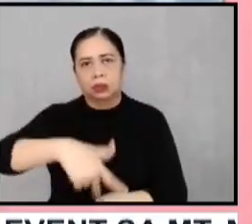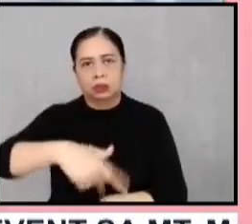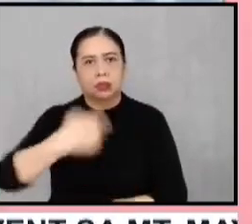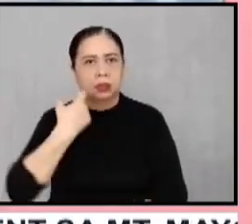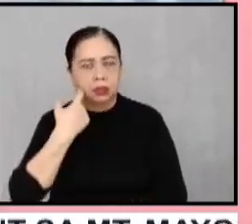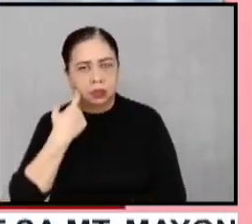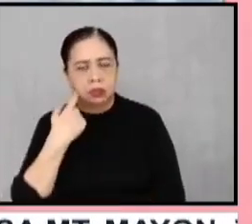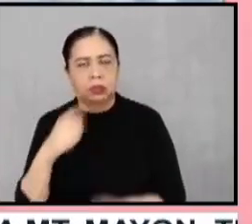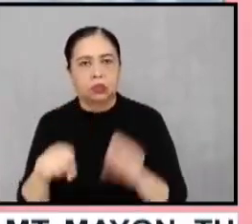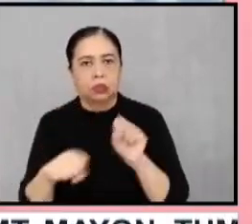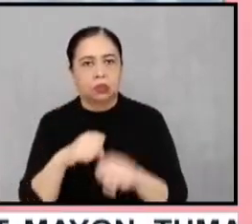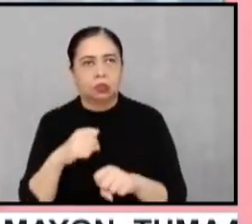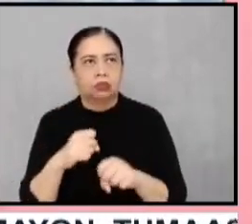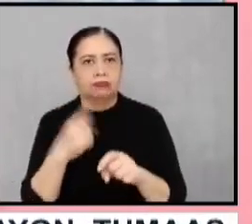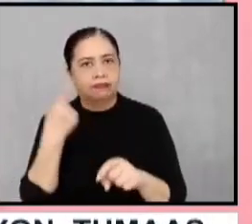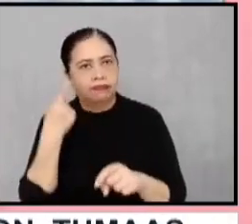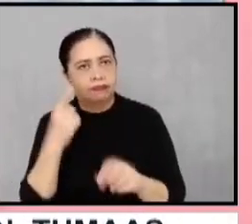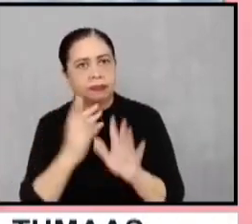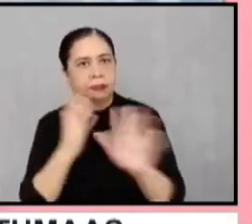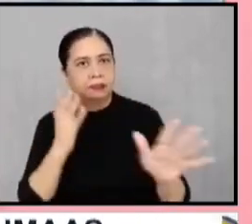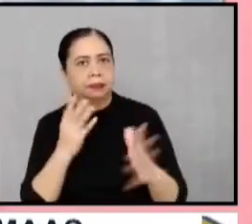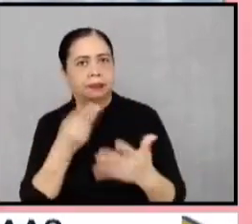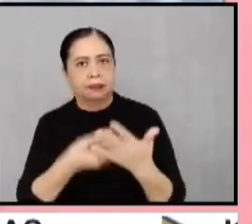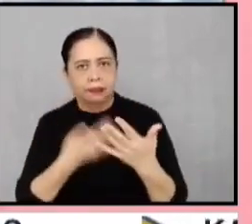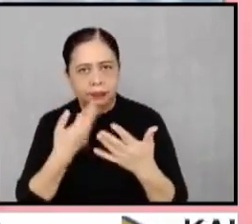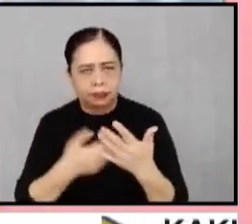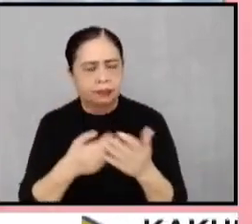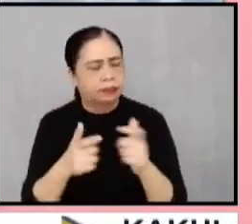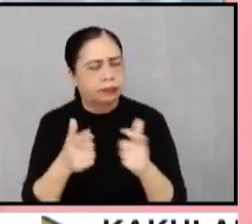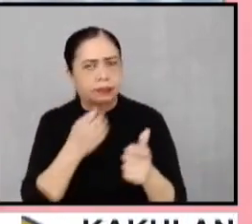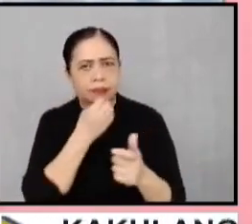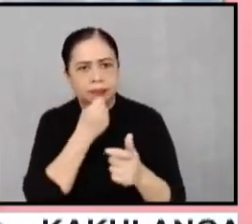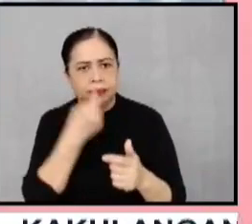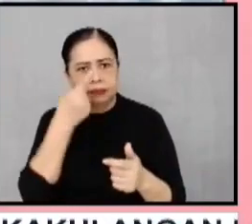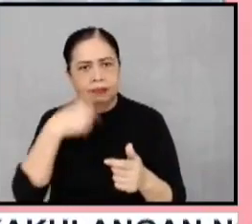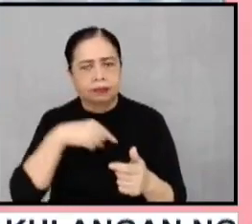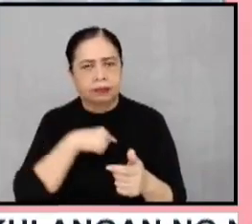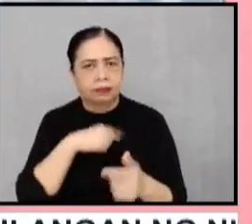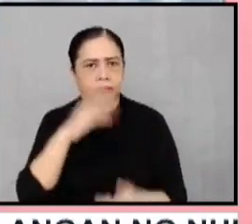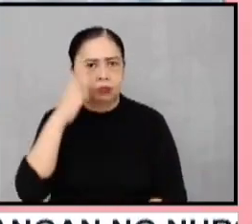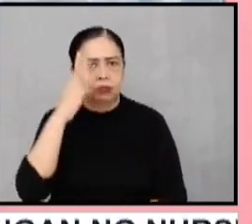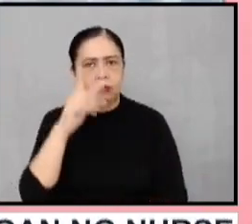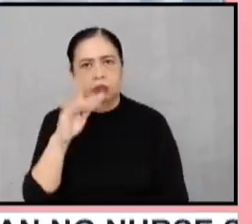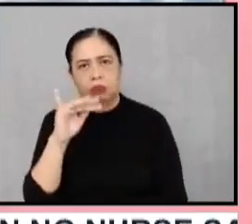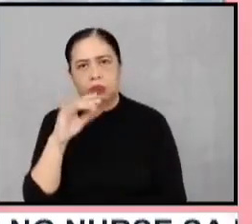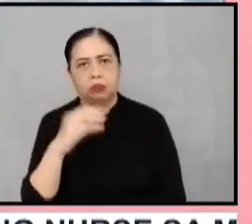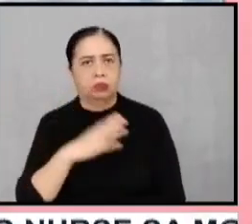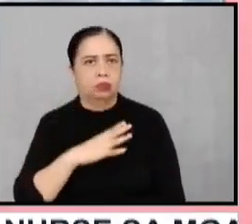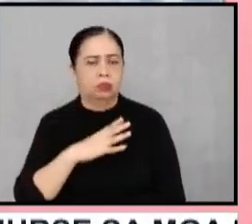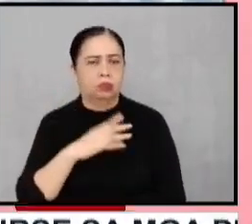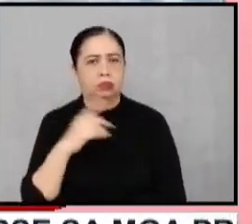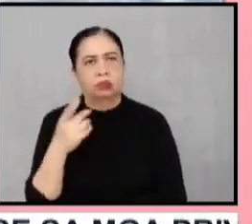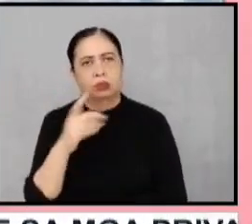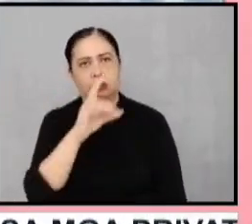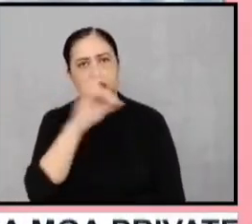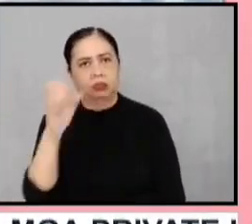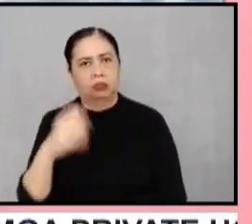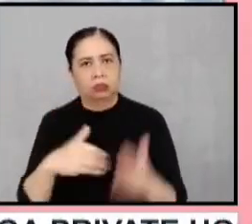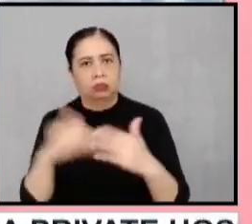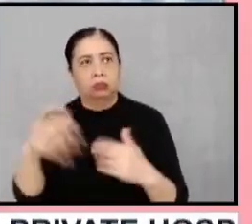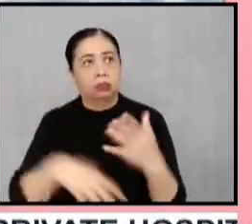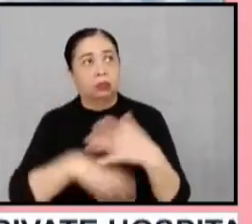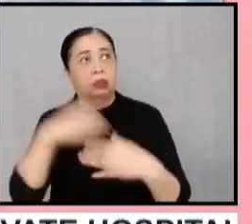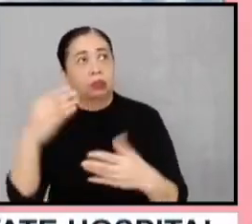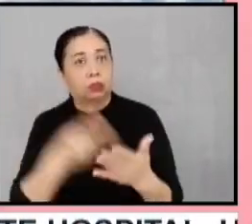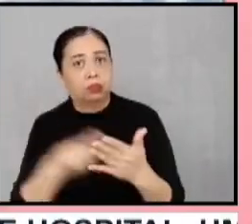sa bigas. Malaking bagay na po sa amin yung 4 na kilo, 100, kaysa labas po kami